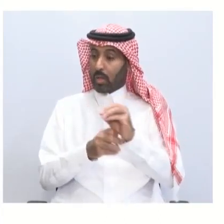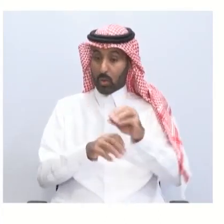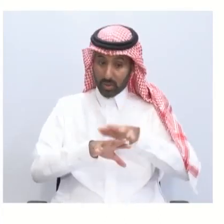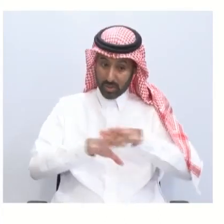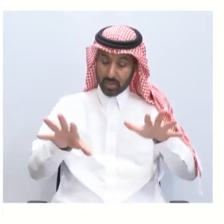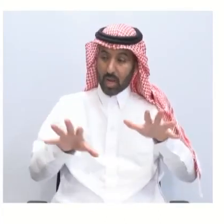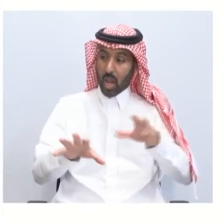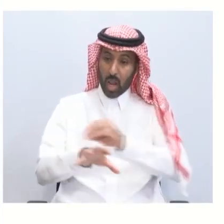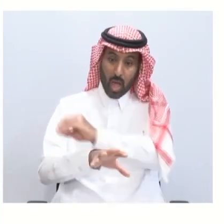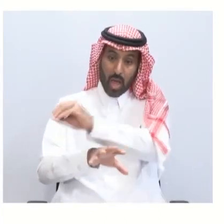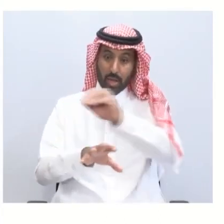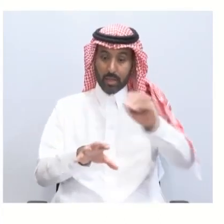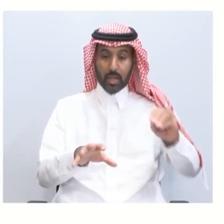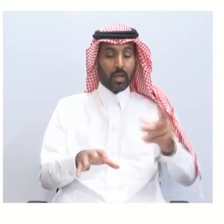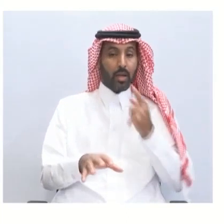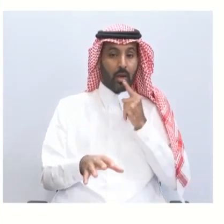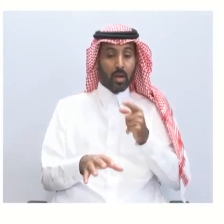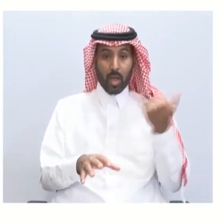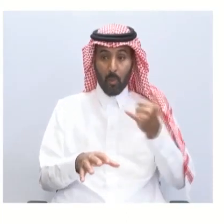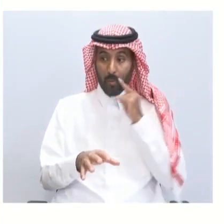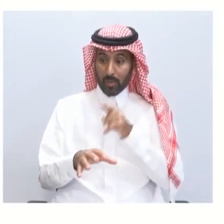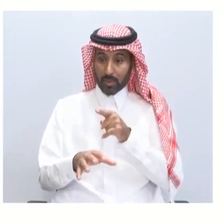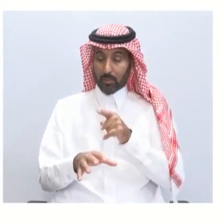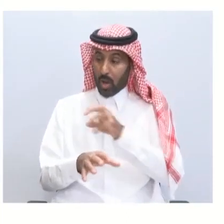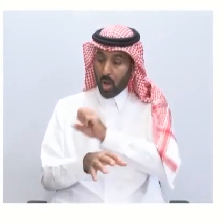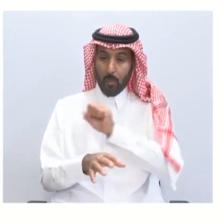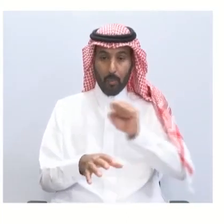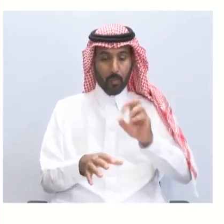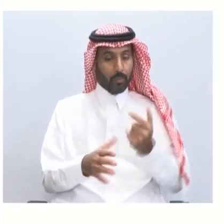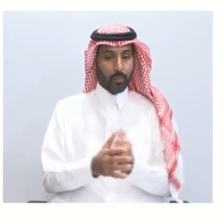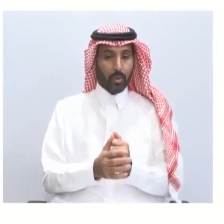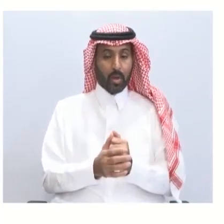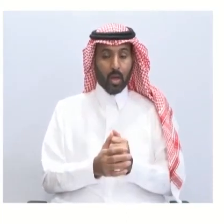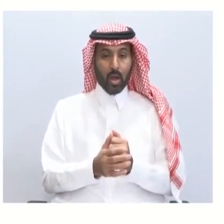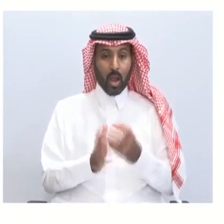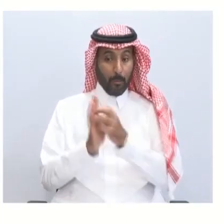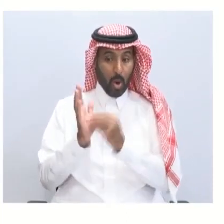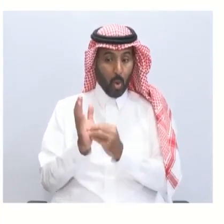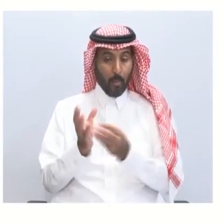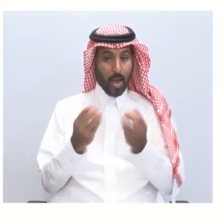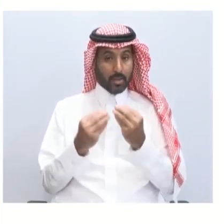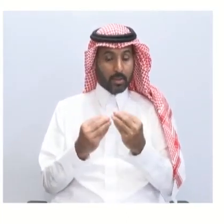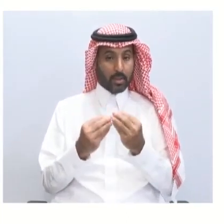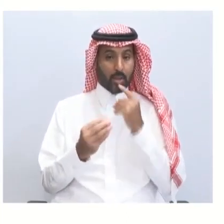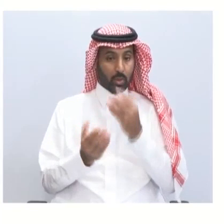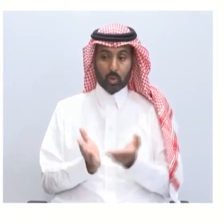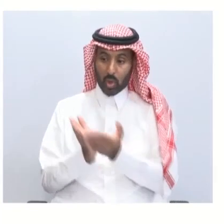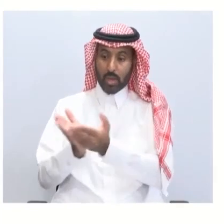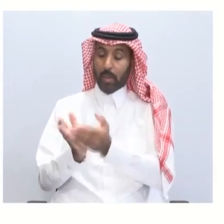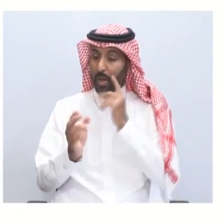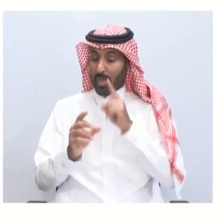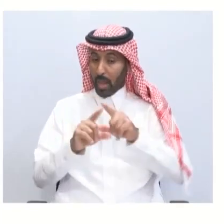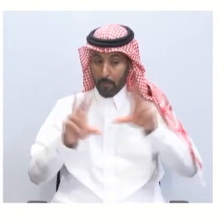الاخرين ولماذا هل هي مهمه بالنسبه لهم هذه معلومات ولمن تقدم هذه